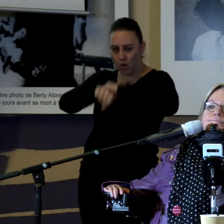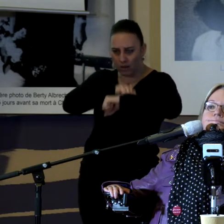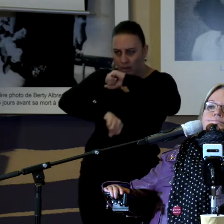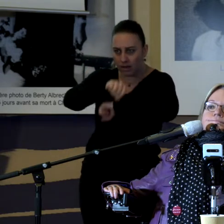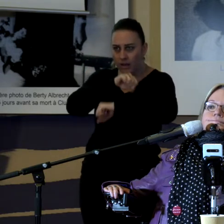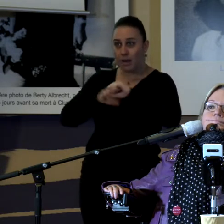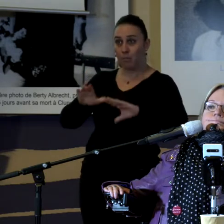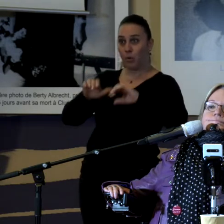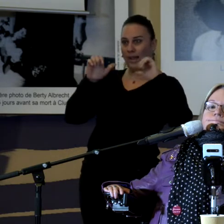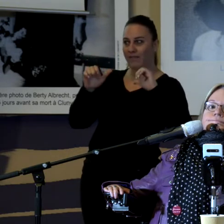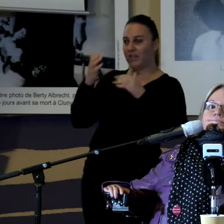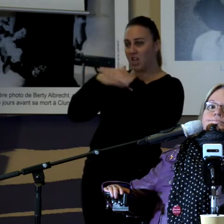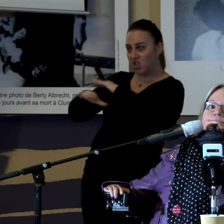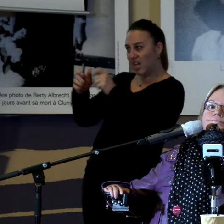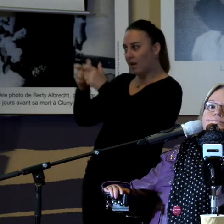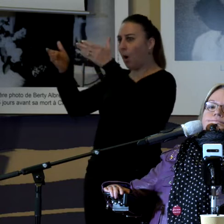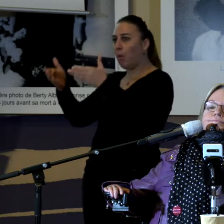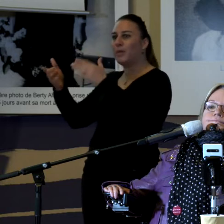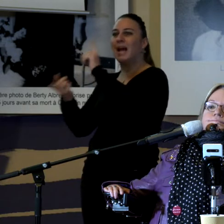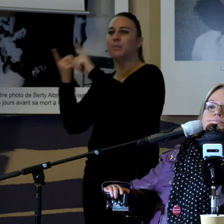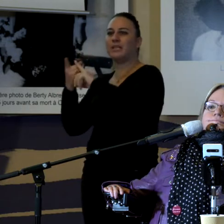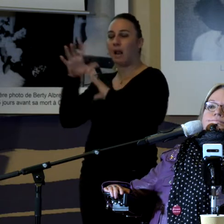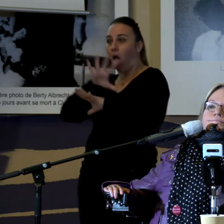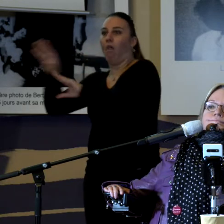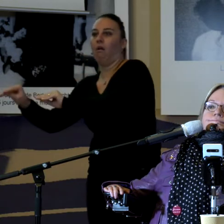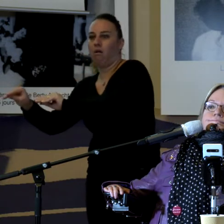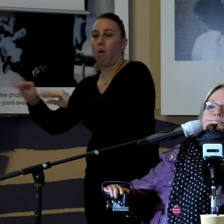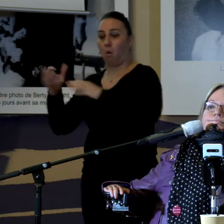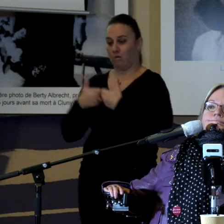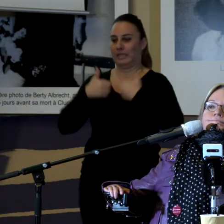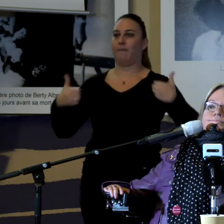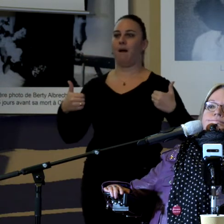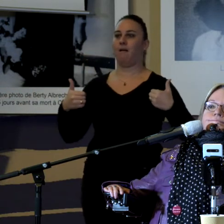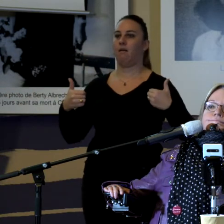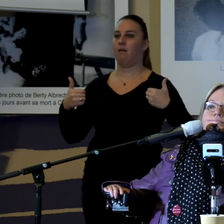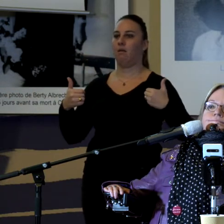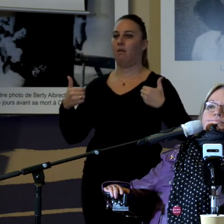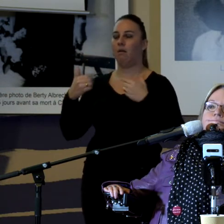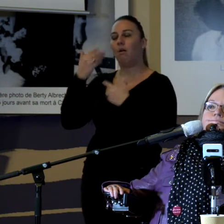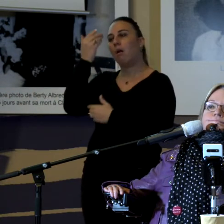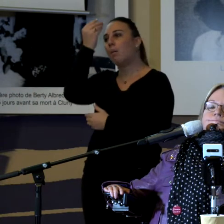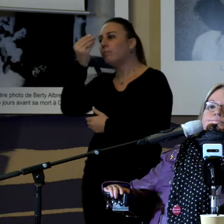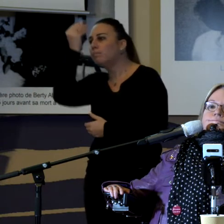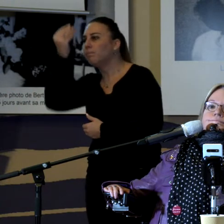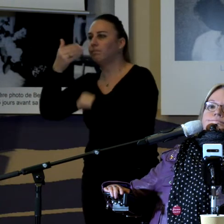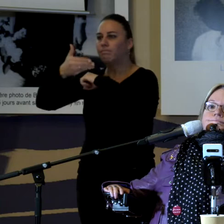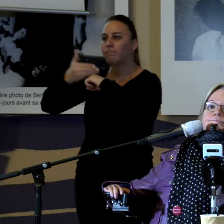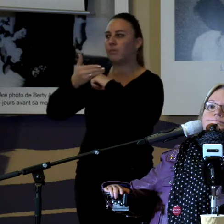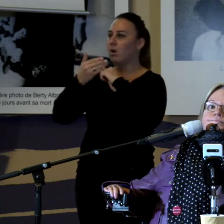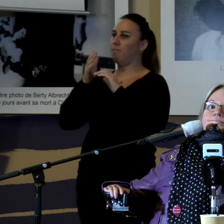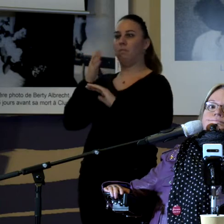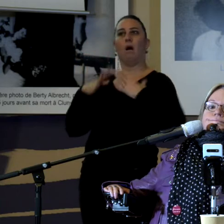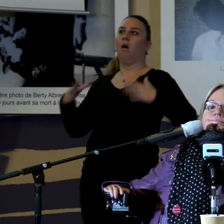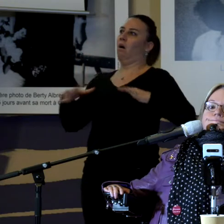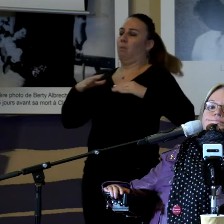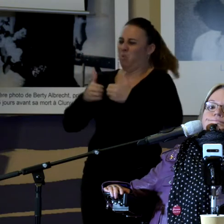éviter l'hospice en se distinguant des personnes avec des handicaps mentaux, psychiques. Vous voyez, bon. Alors